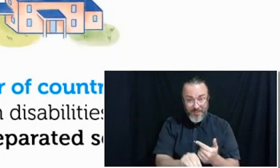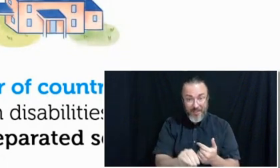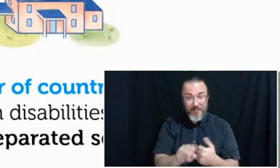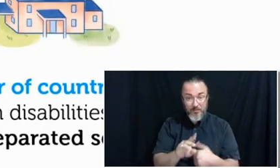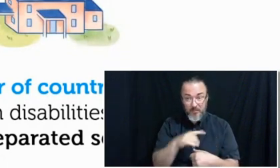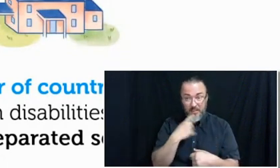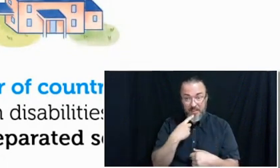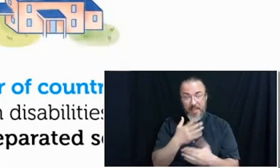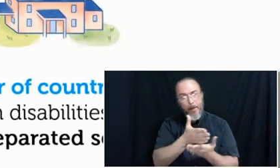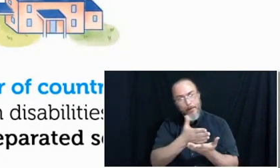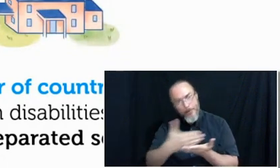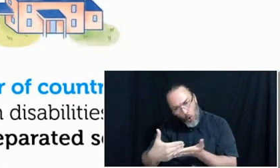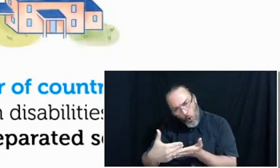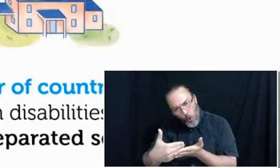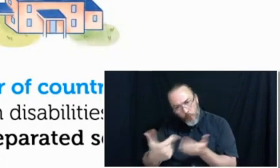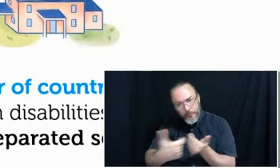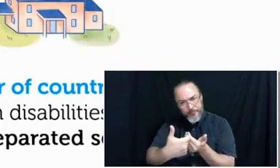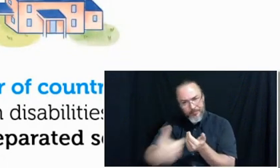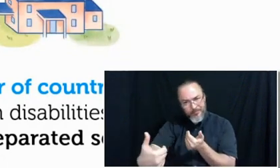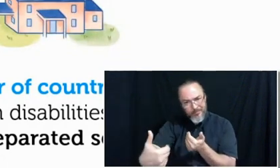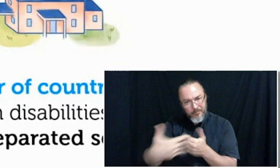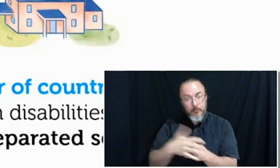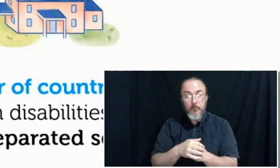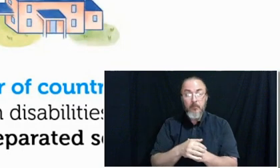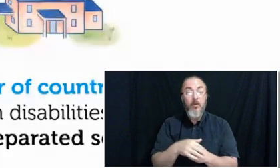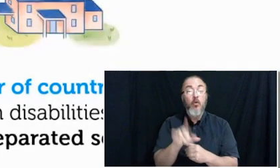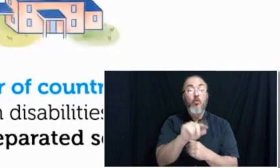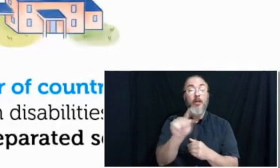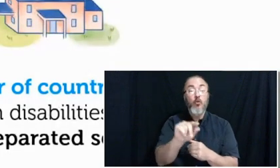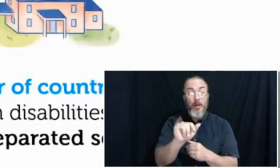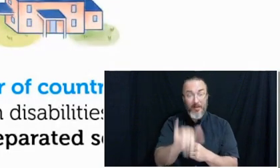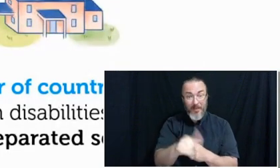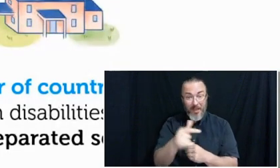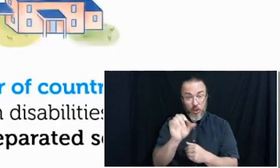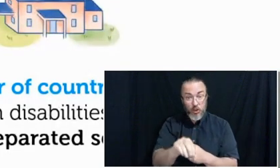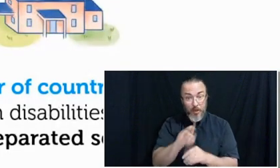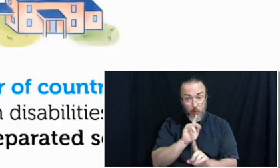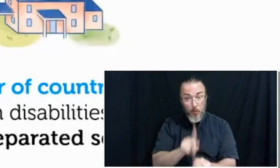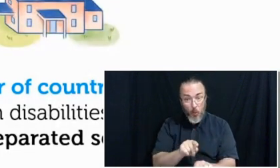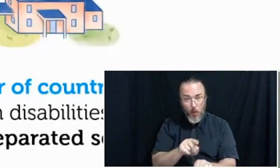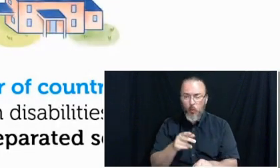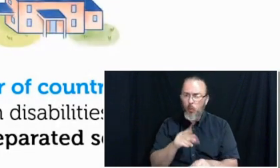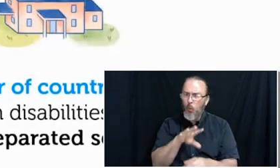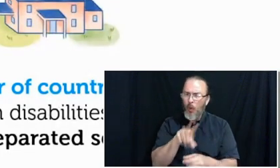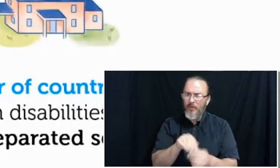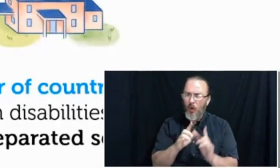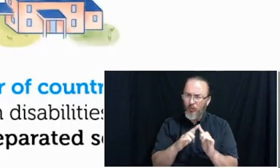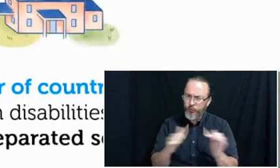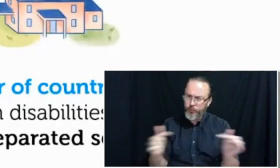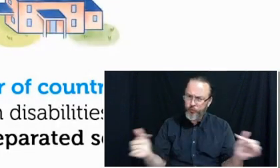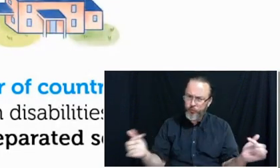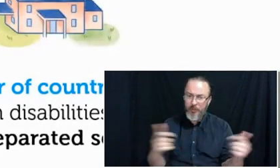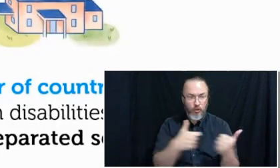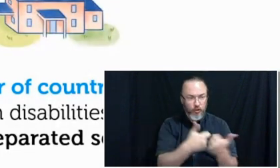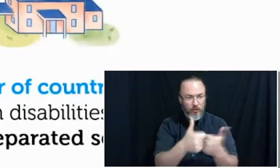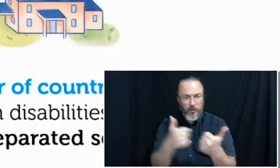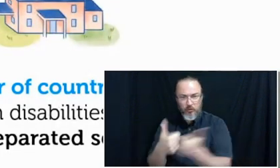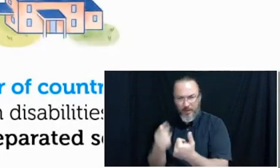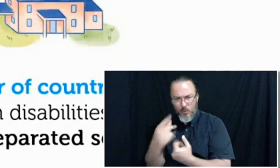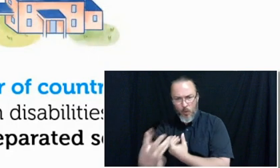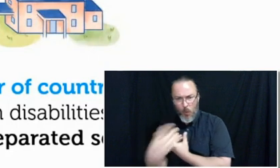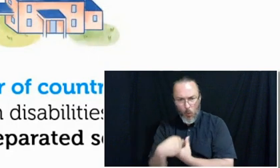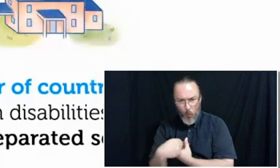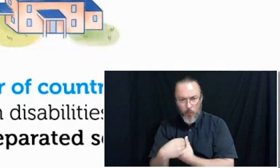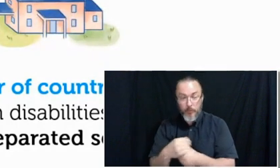moins une séparation partielle. Le rapport GEM 2020 est franc au sujet des nombreuses difficultés pour atteindre l'inclusion. Passer